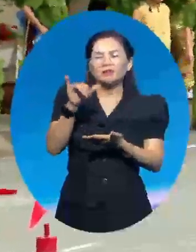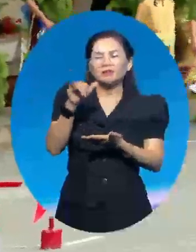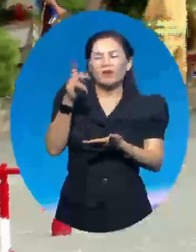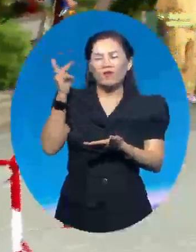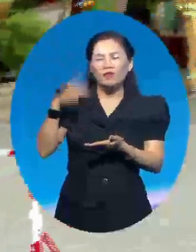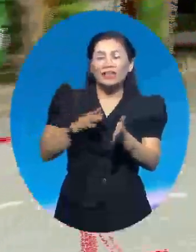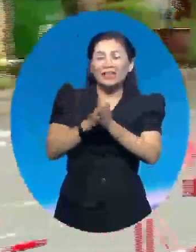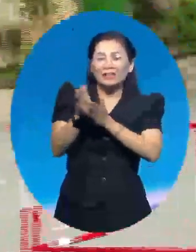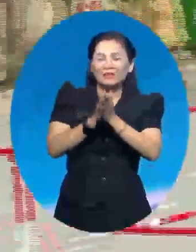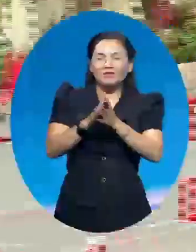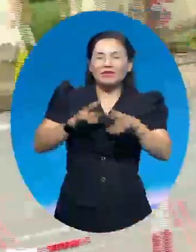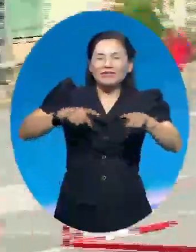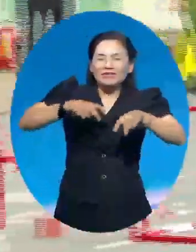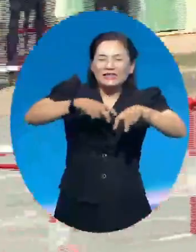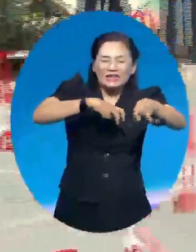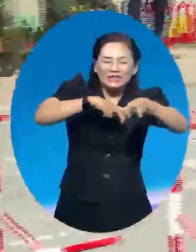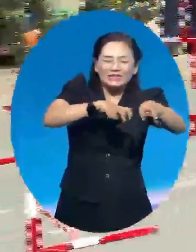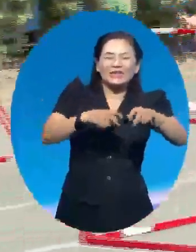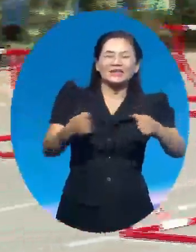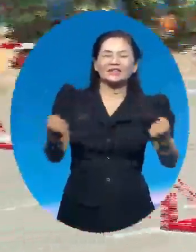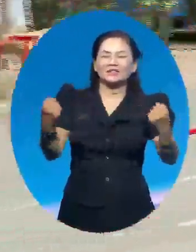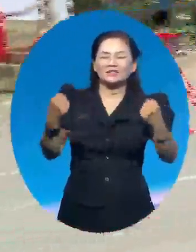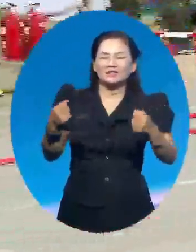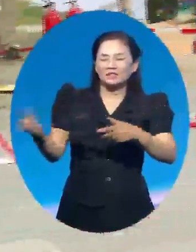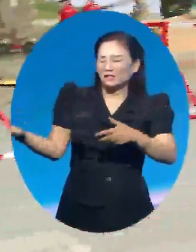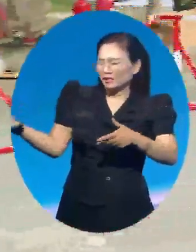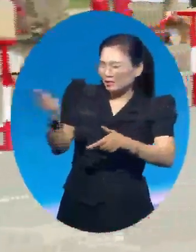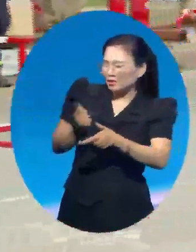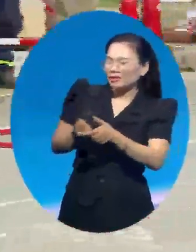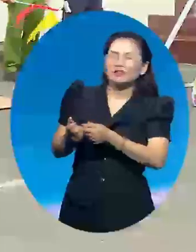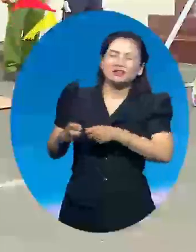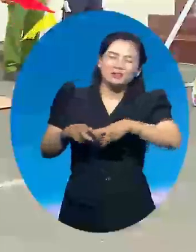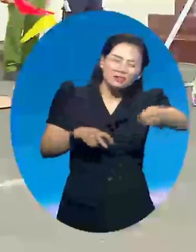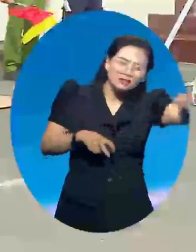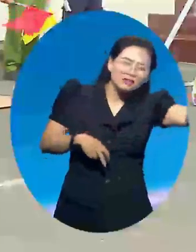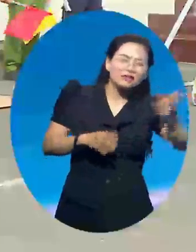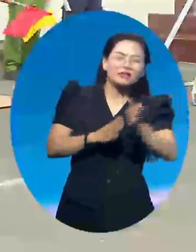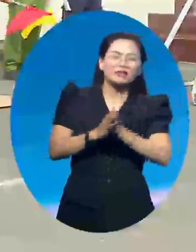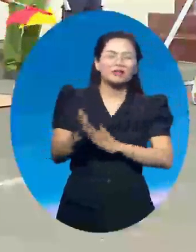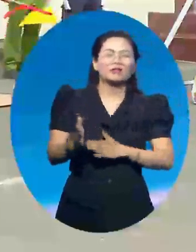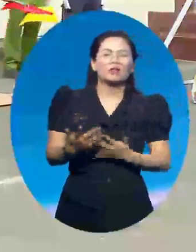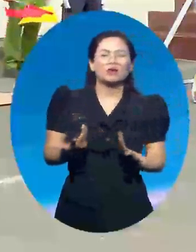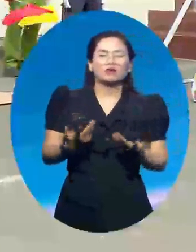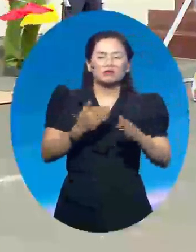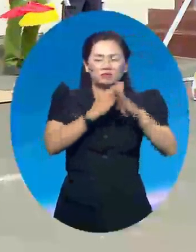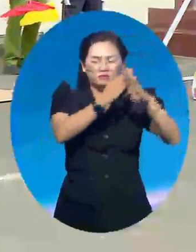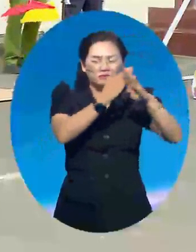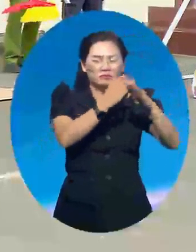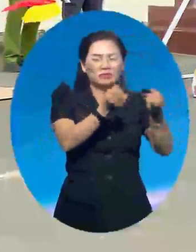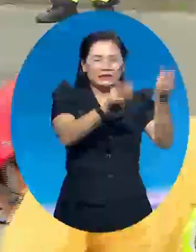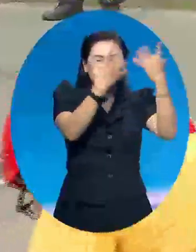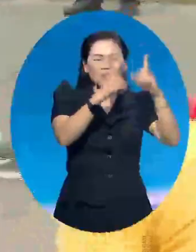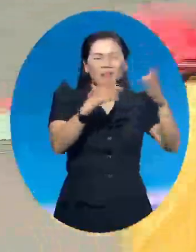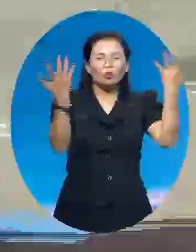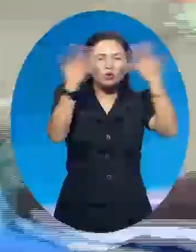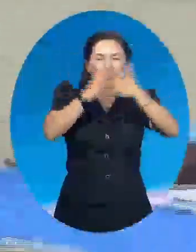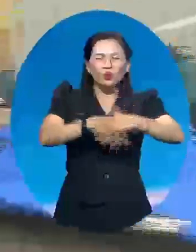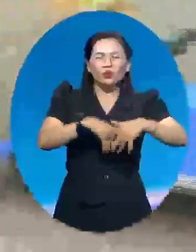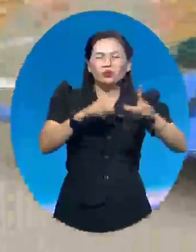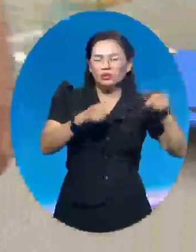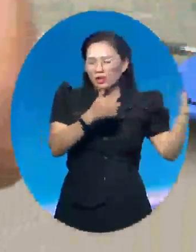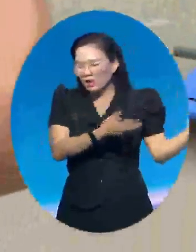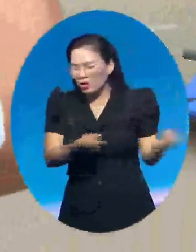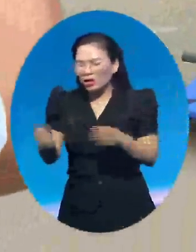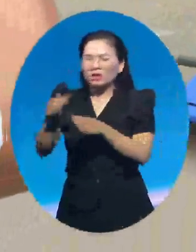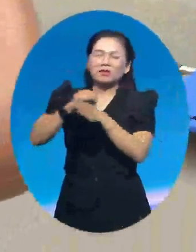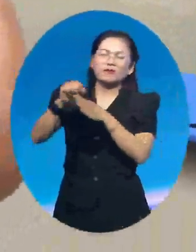và chạy tiếp sức 4 x 100m chữa cháy, cứu người, di chuyển tài sản trong đêm cháy dành cho đội thi là lực lượng phòng cháy và chữa cháy cơ